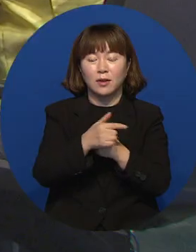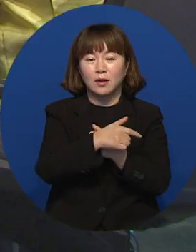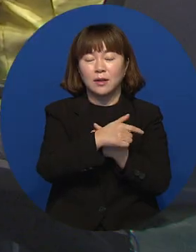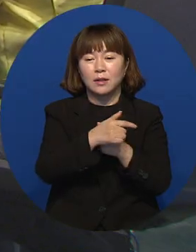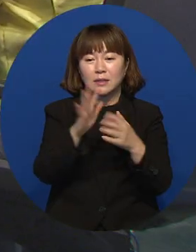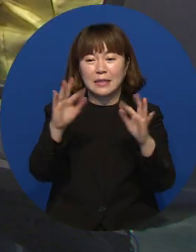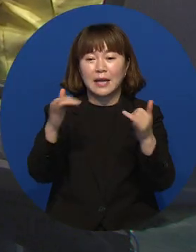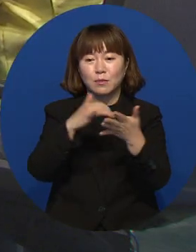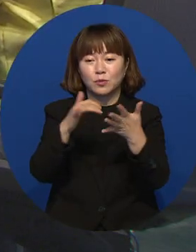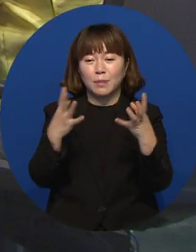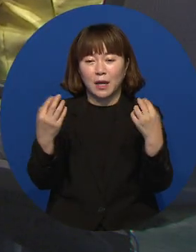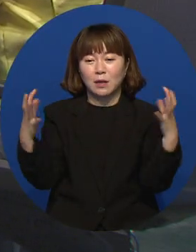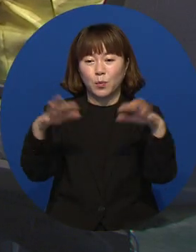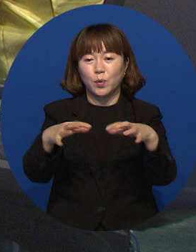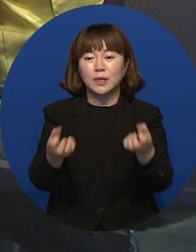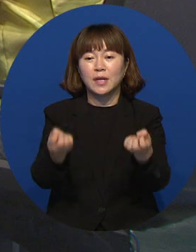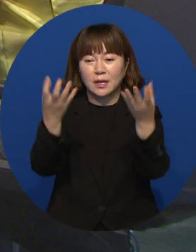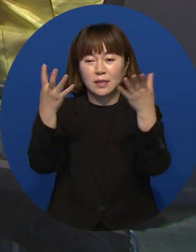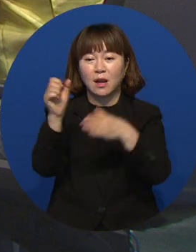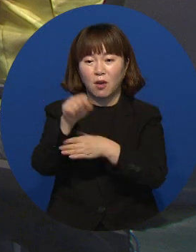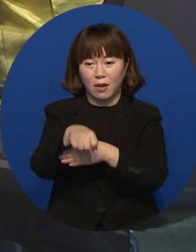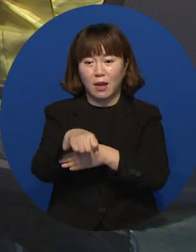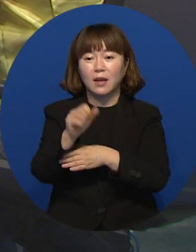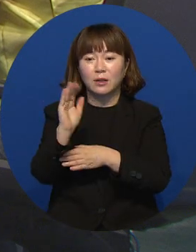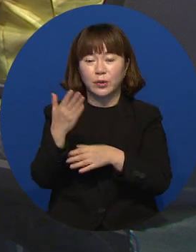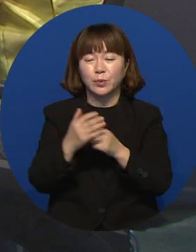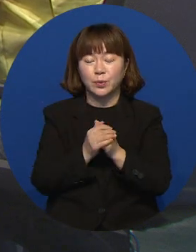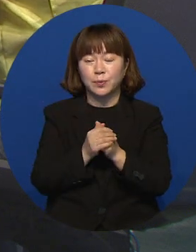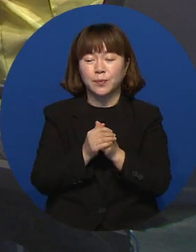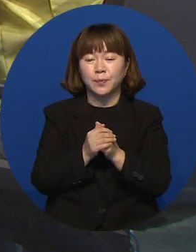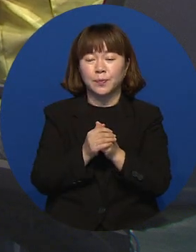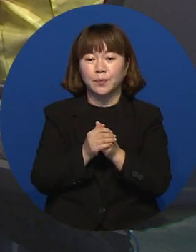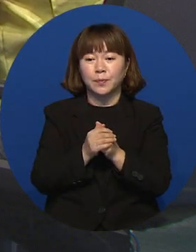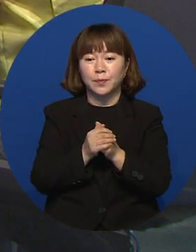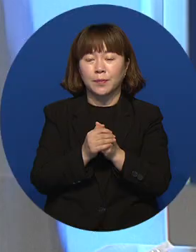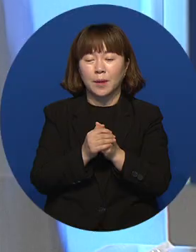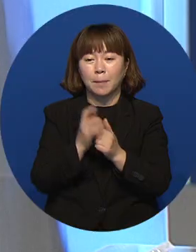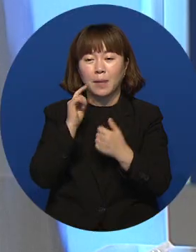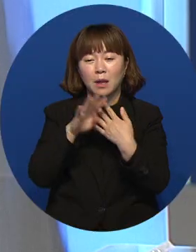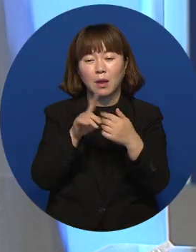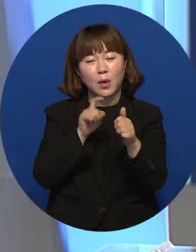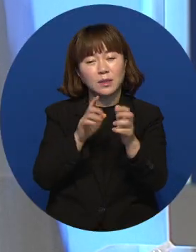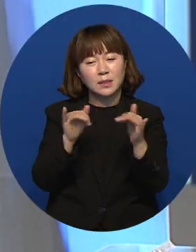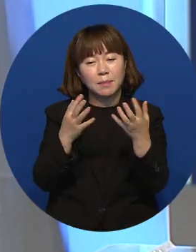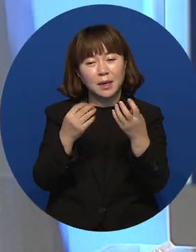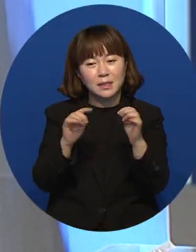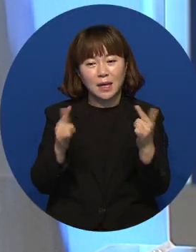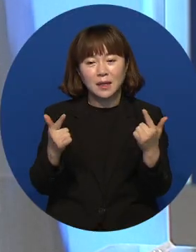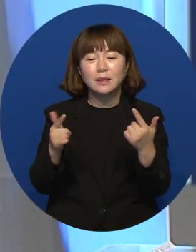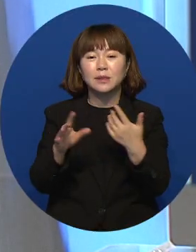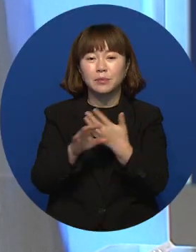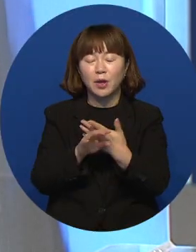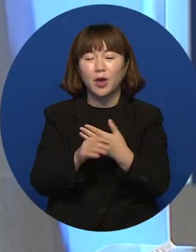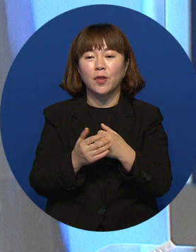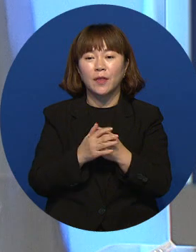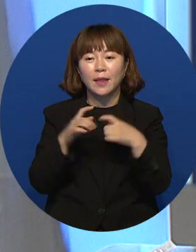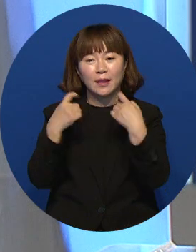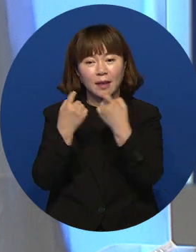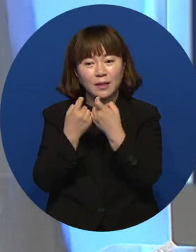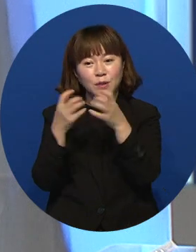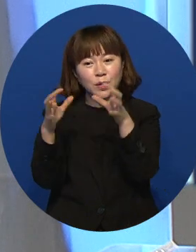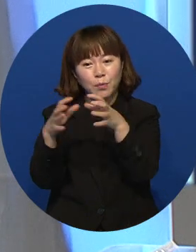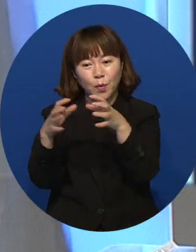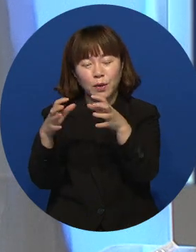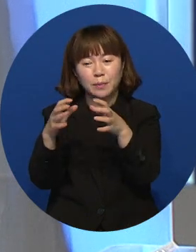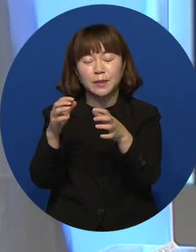됩니다 예 그리고 마지막으로 이렇게 또 해도 왁싱 자가 많이 나타나지 않으면 사적 모임 제안을 해서 완전하게 잘하는